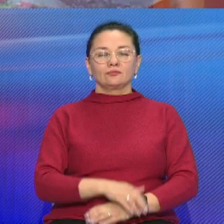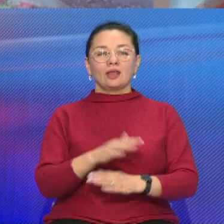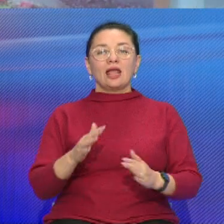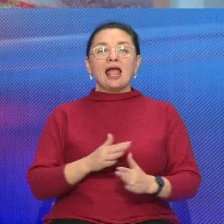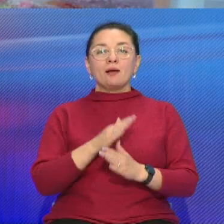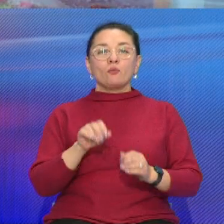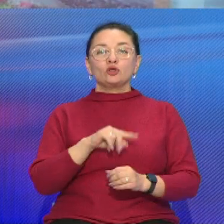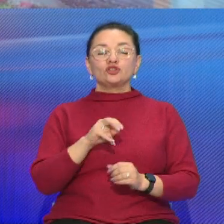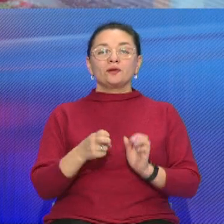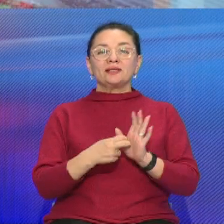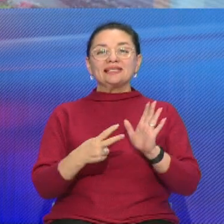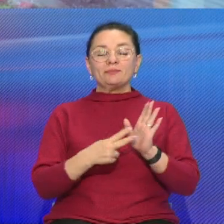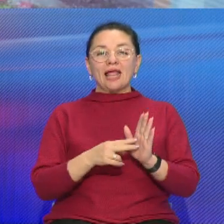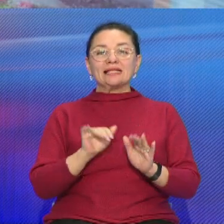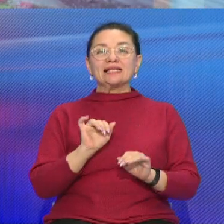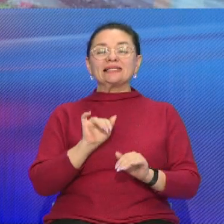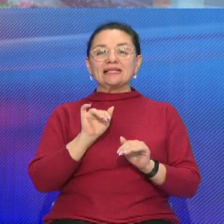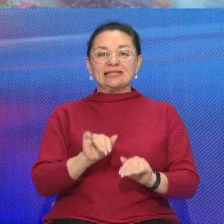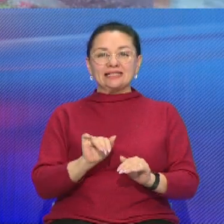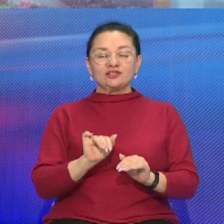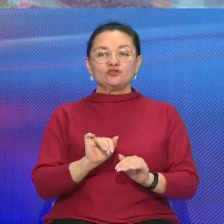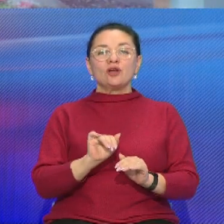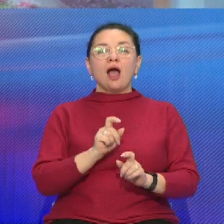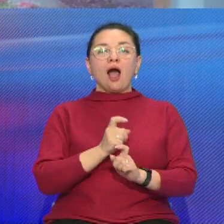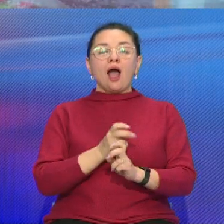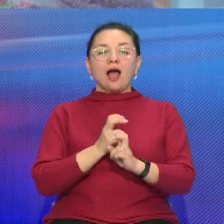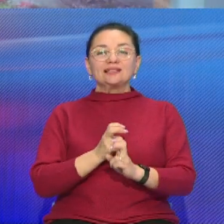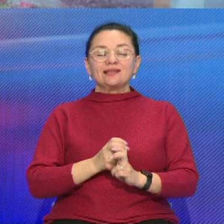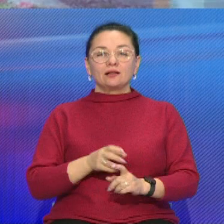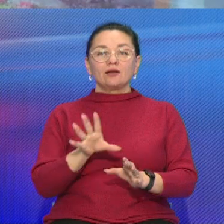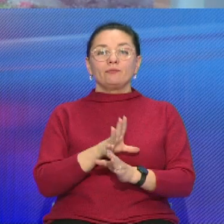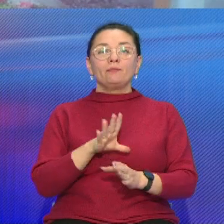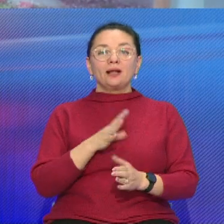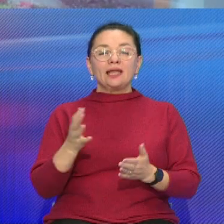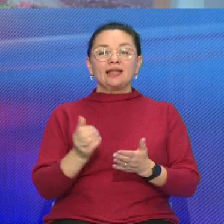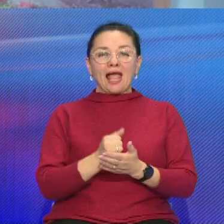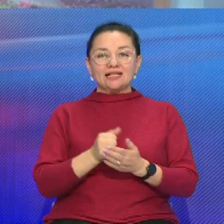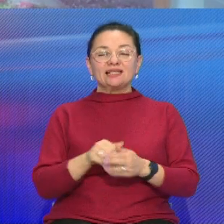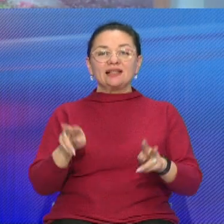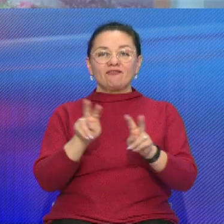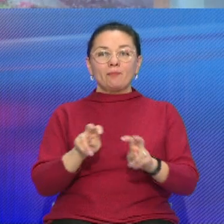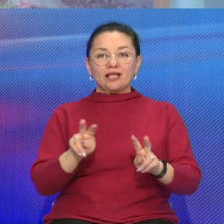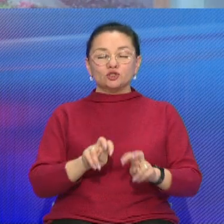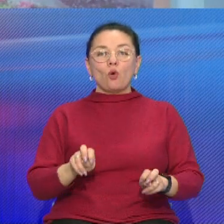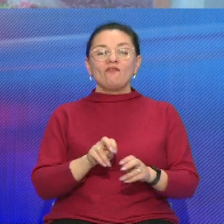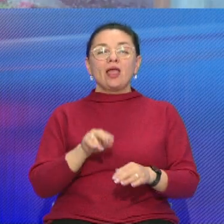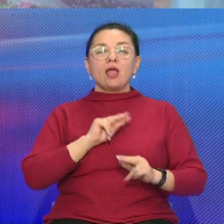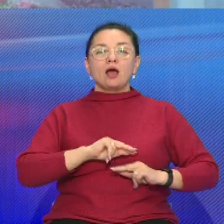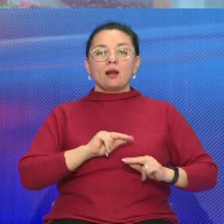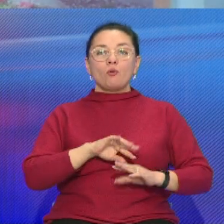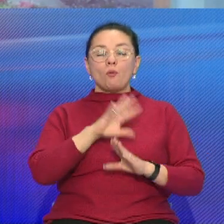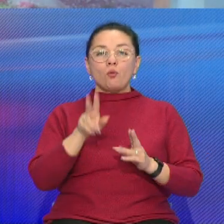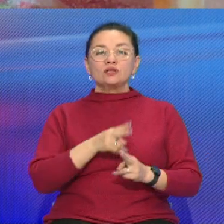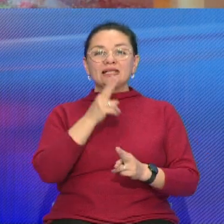Больш за 17 тысяч останков червоноармейцев было знойдено у час пошуковой работы на территории Гродзенской области после завершения